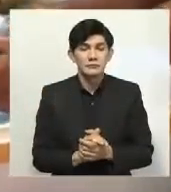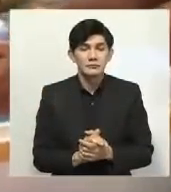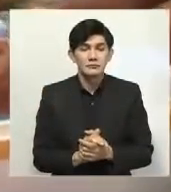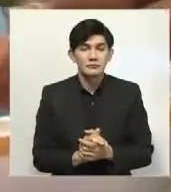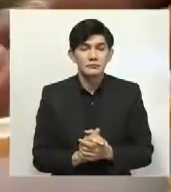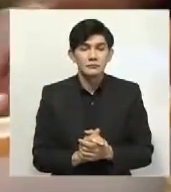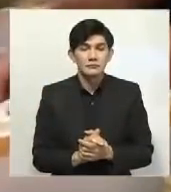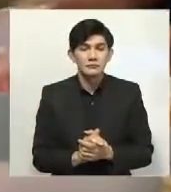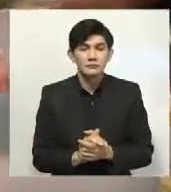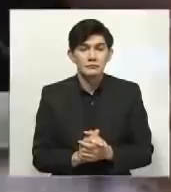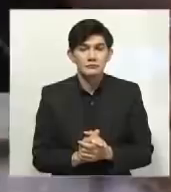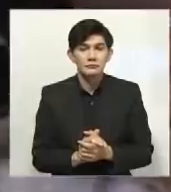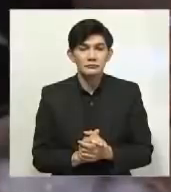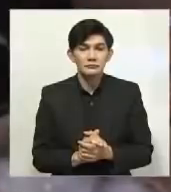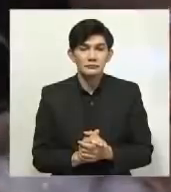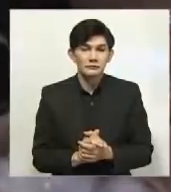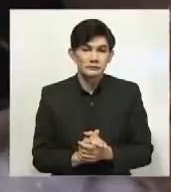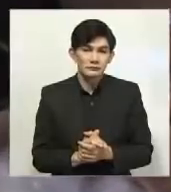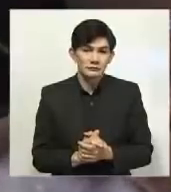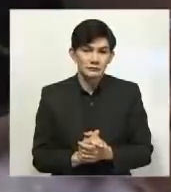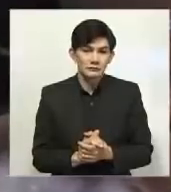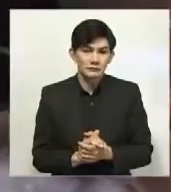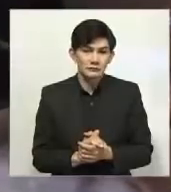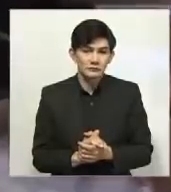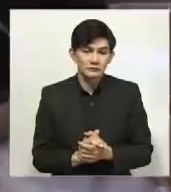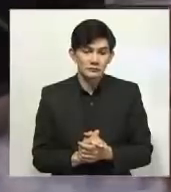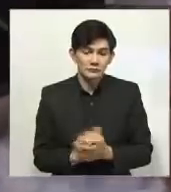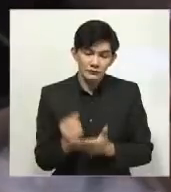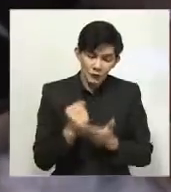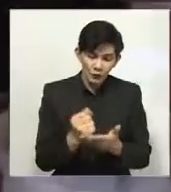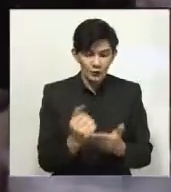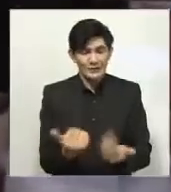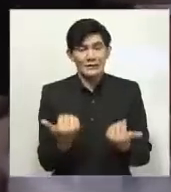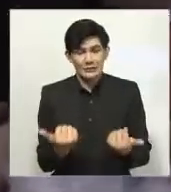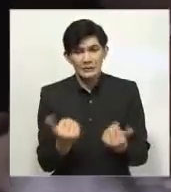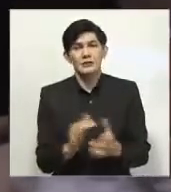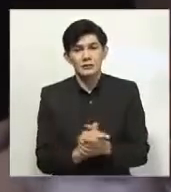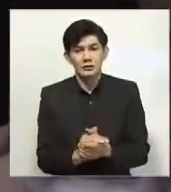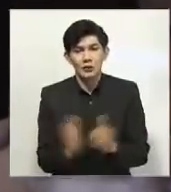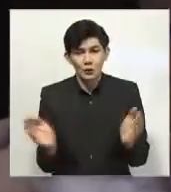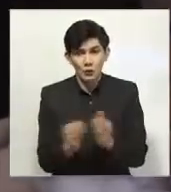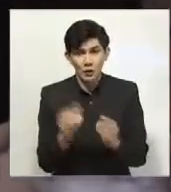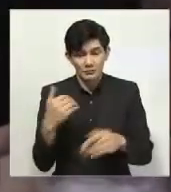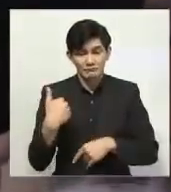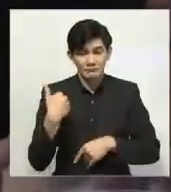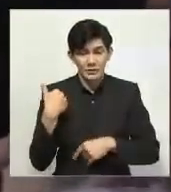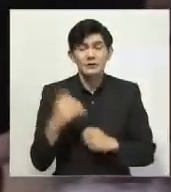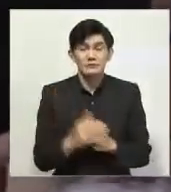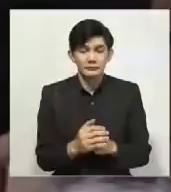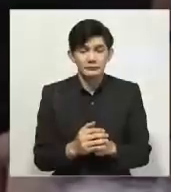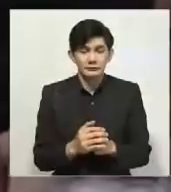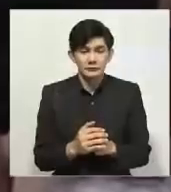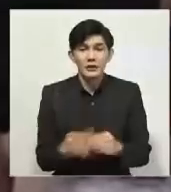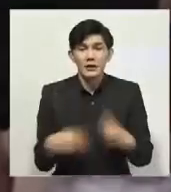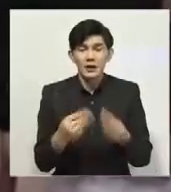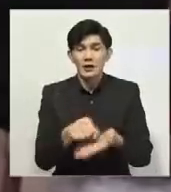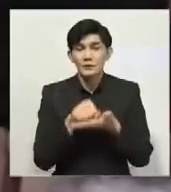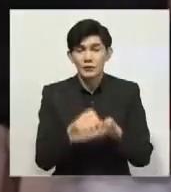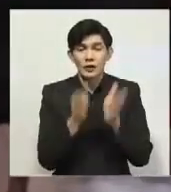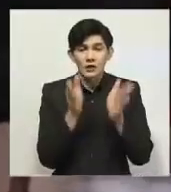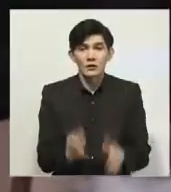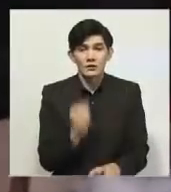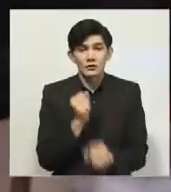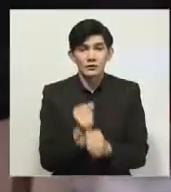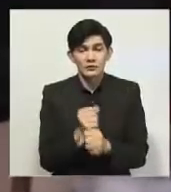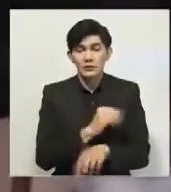มเป็นโรงพยาบาลสนามขั้นต้นครับ อาการเข้ามาอยู่ตรงนี้ก็จะเอามารวมไว้ในครั้งนี้ก็ร่วมนะครับในการให้บริการกับเจ้าหน้า